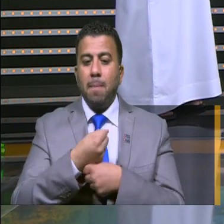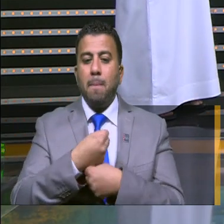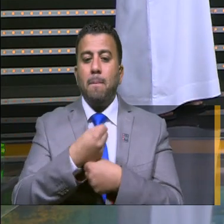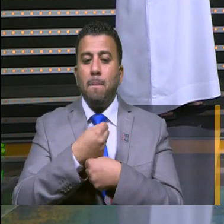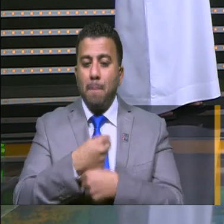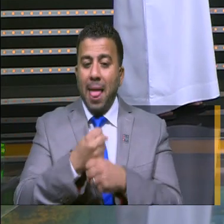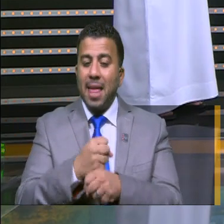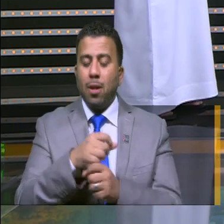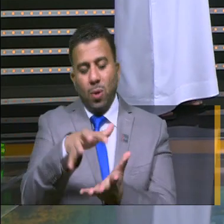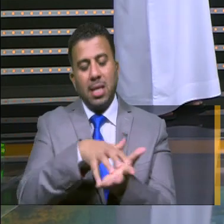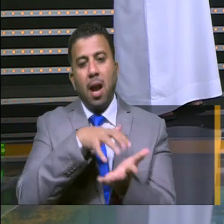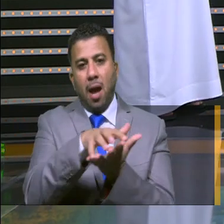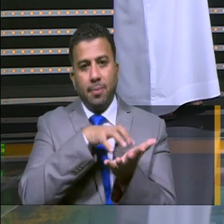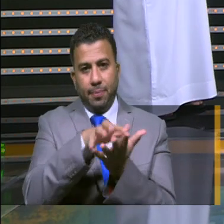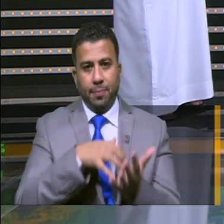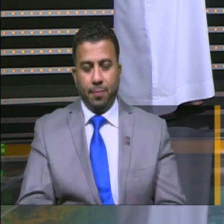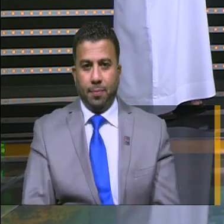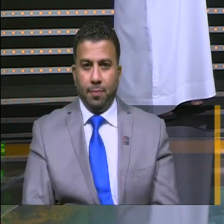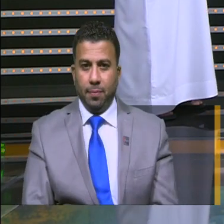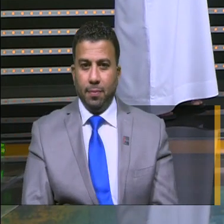رئيس دائرة شؤون البلديات والزراعة.